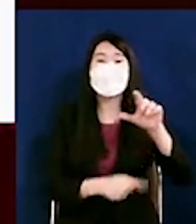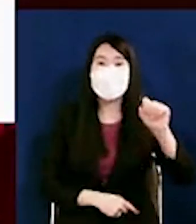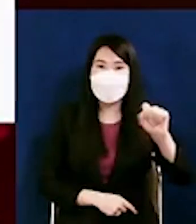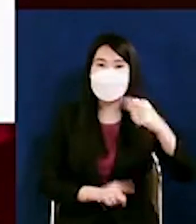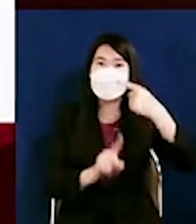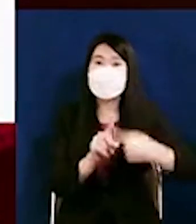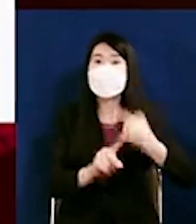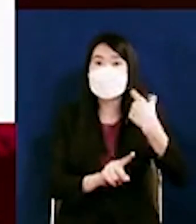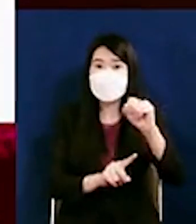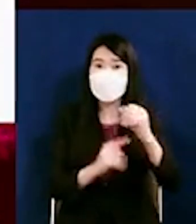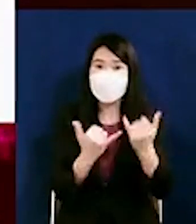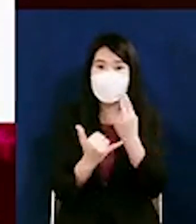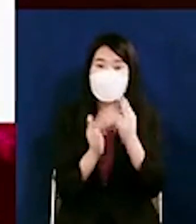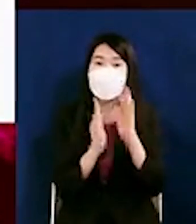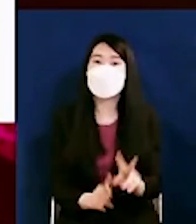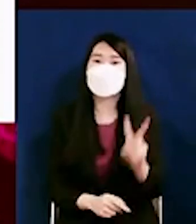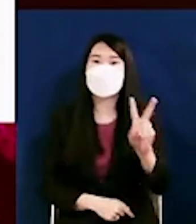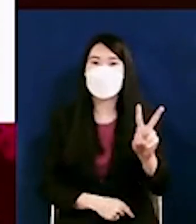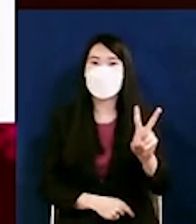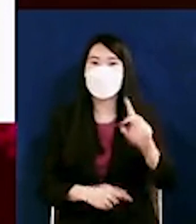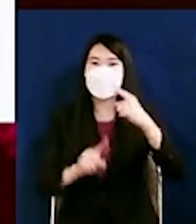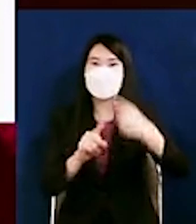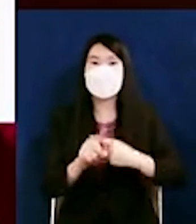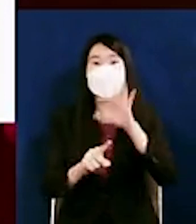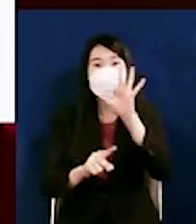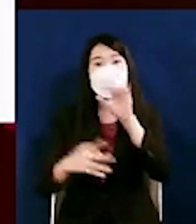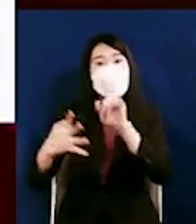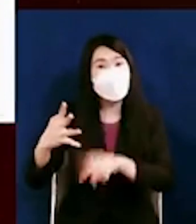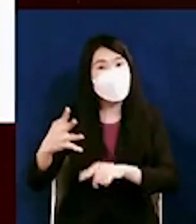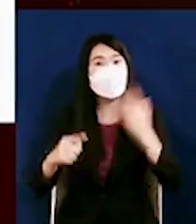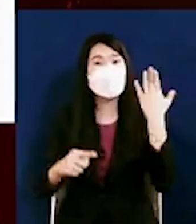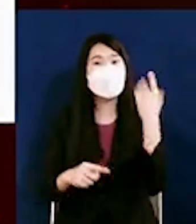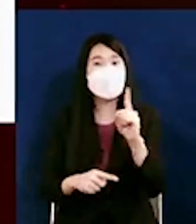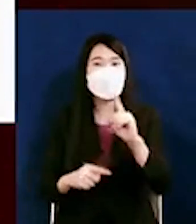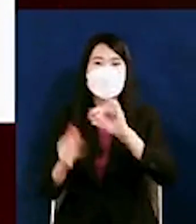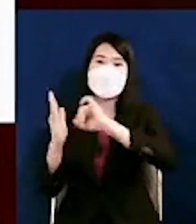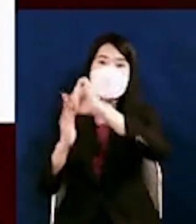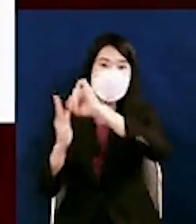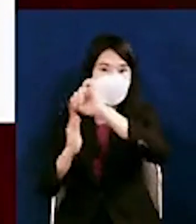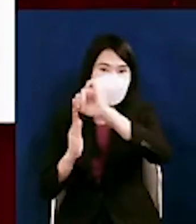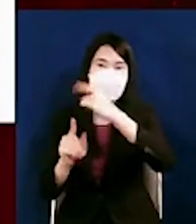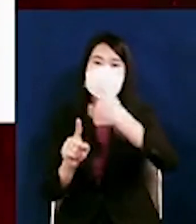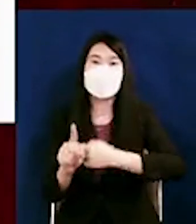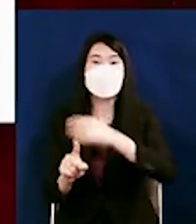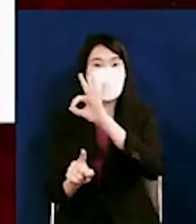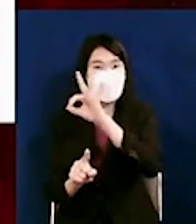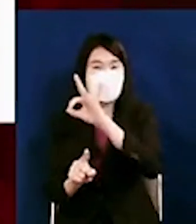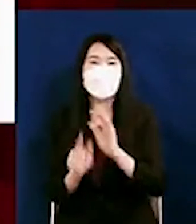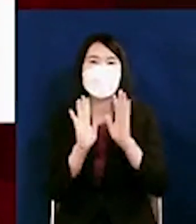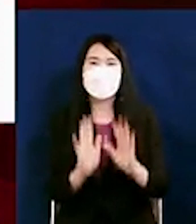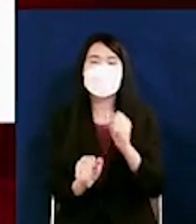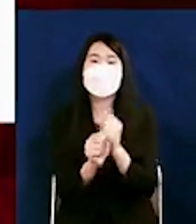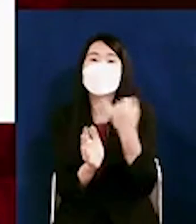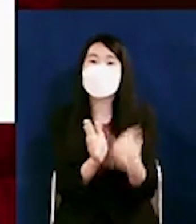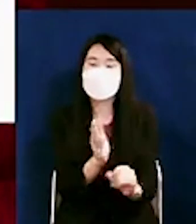ป็น2รายปลายเดือนกันยาก็เราพบที่จังหวัดเชียงใหม่ซึ่งเป็นผู้ต้องขังน